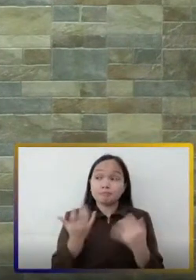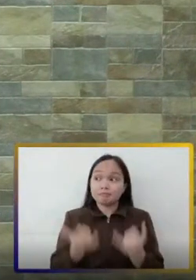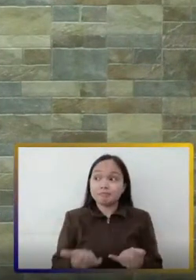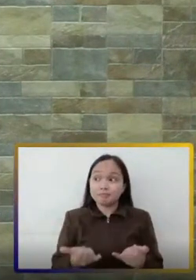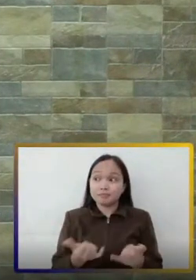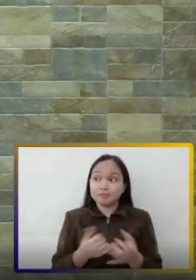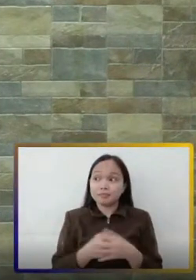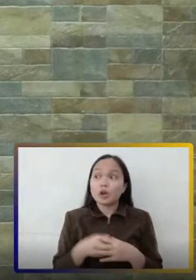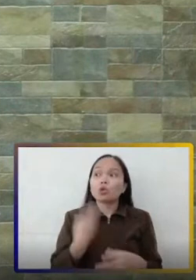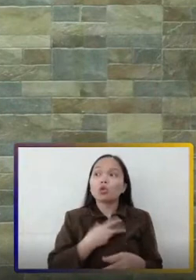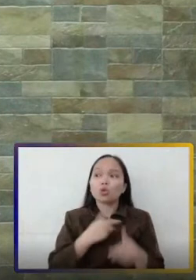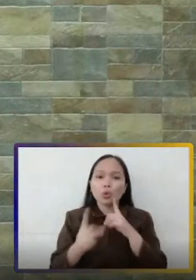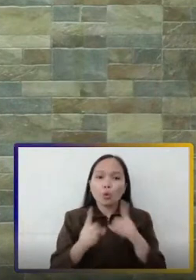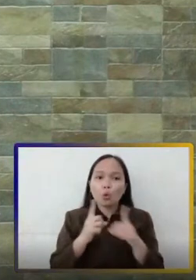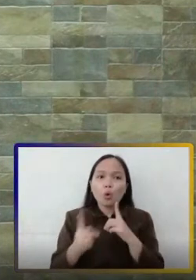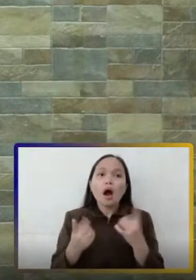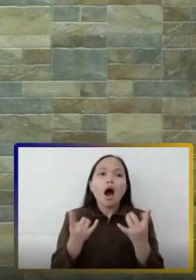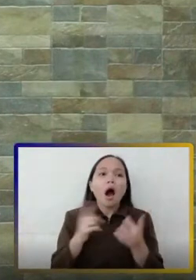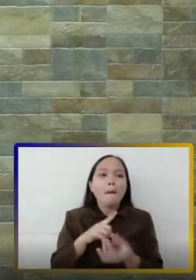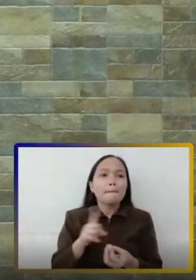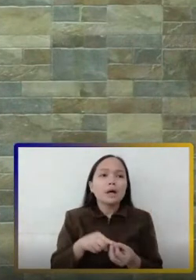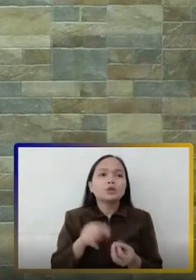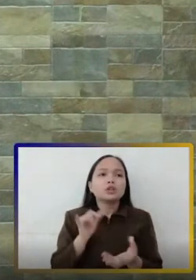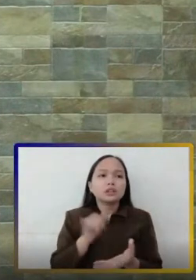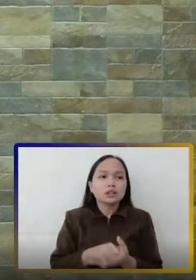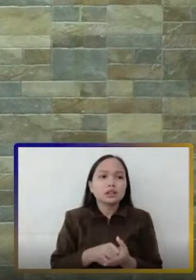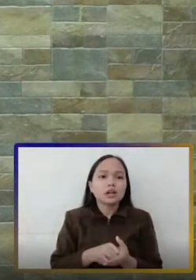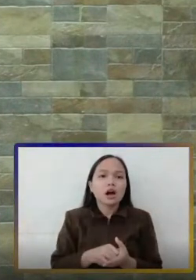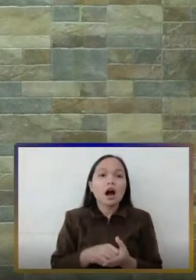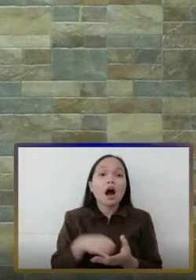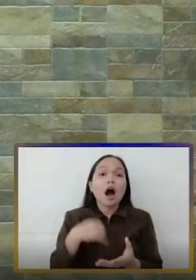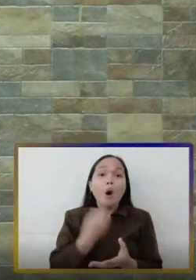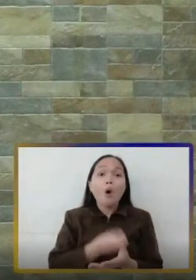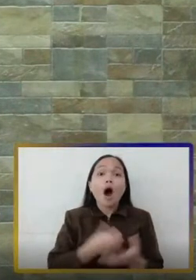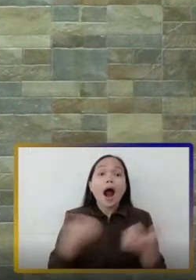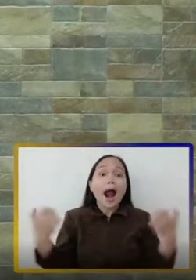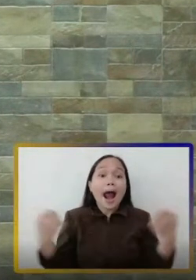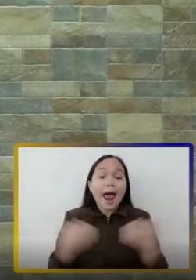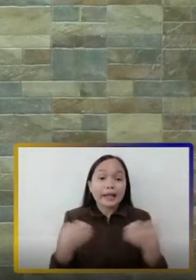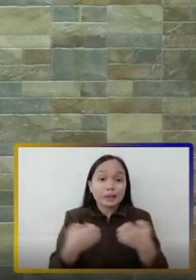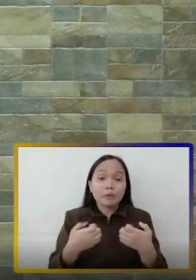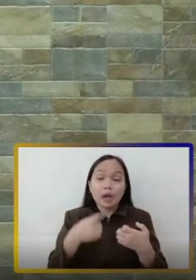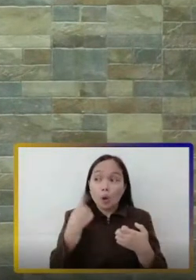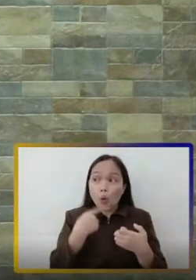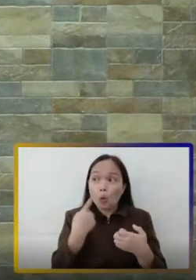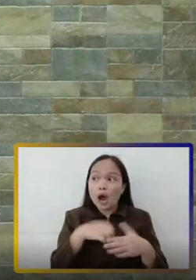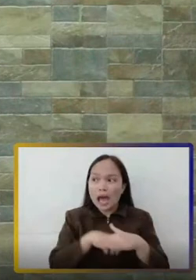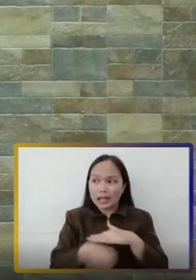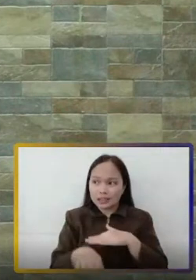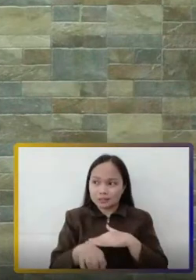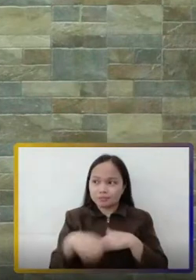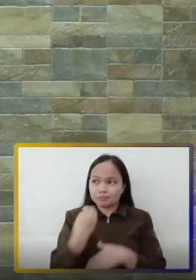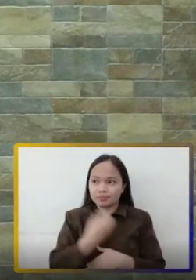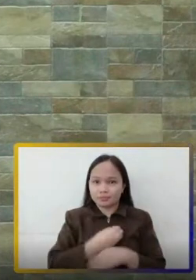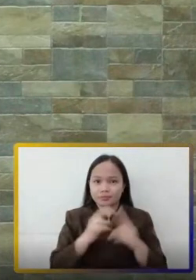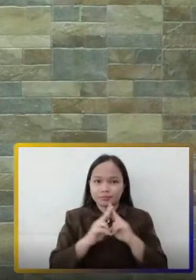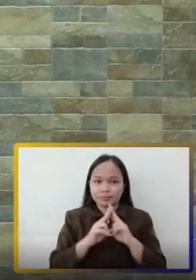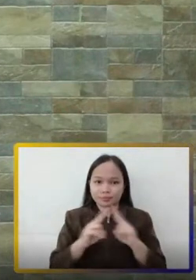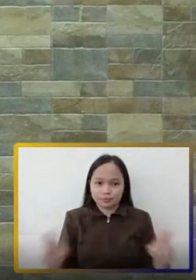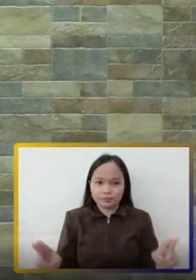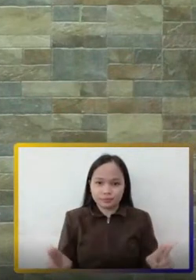ito ngayon ang tatalakayin ko sa inyo, yung kaaway natin na pumapasok sa loob ng bahay natin. In